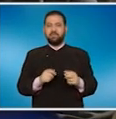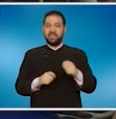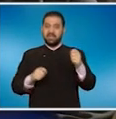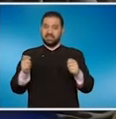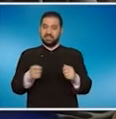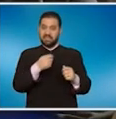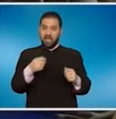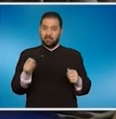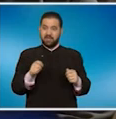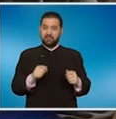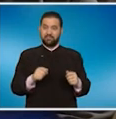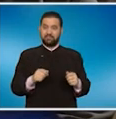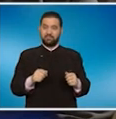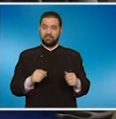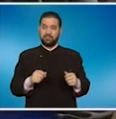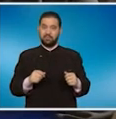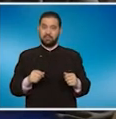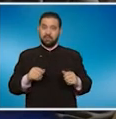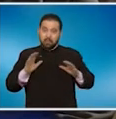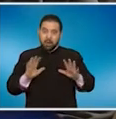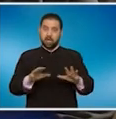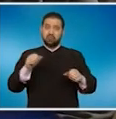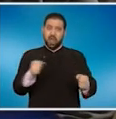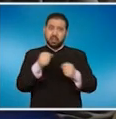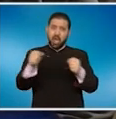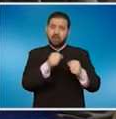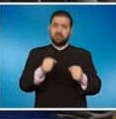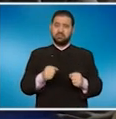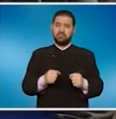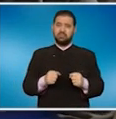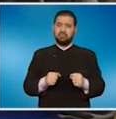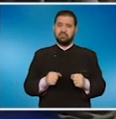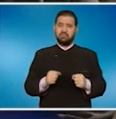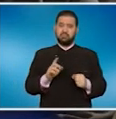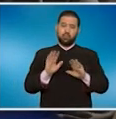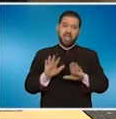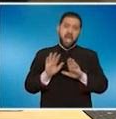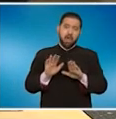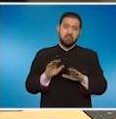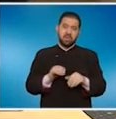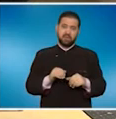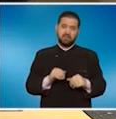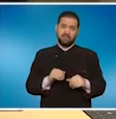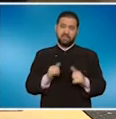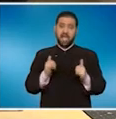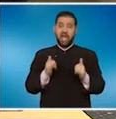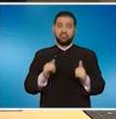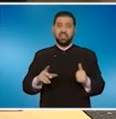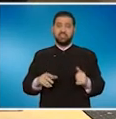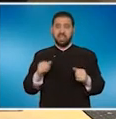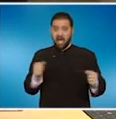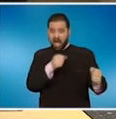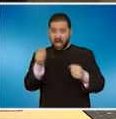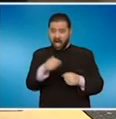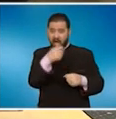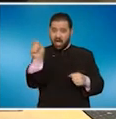ofensivă, sabia, care atace, nu ți sabia să te aperi numai. De obicei, are dublu tăiș și poți să ataci. Și acest atac, de